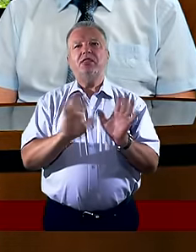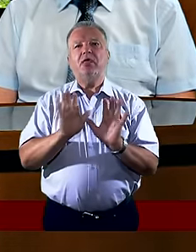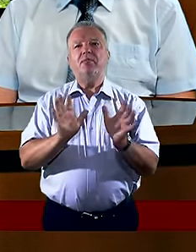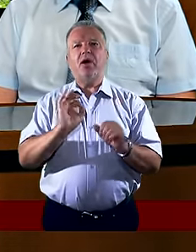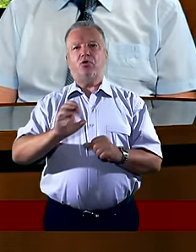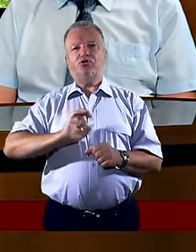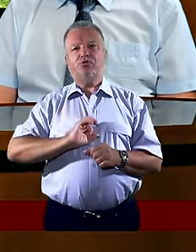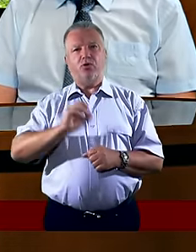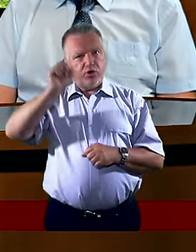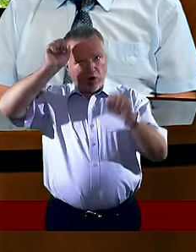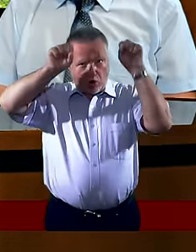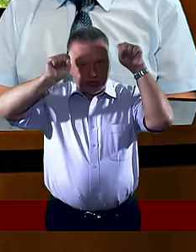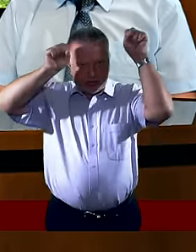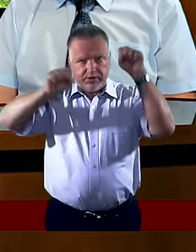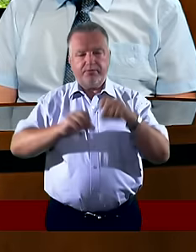swoje owce.